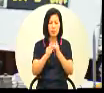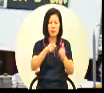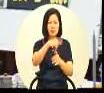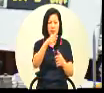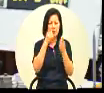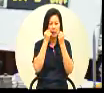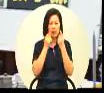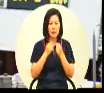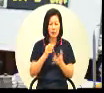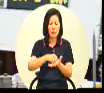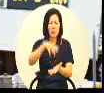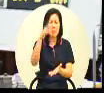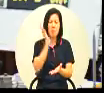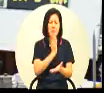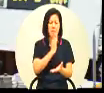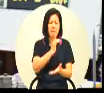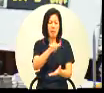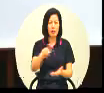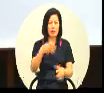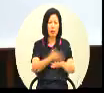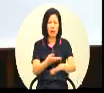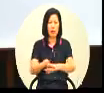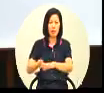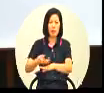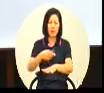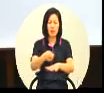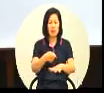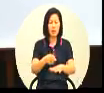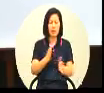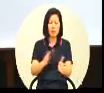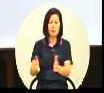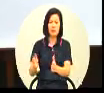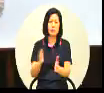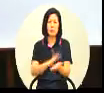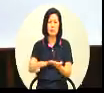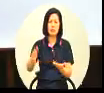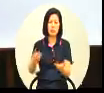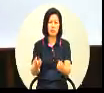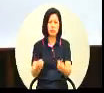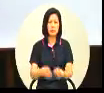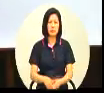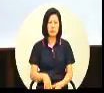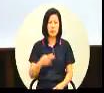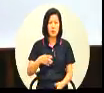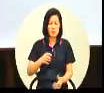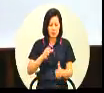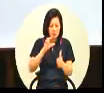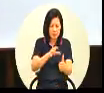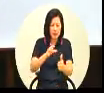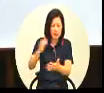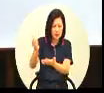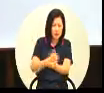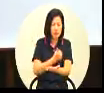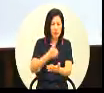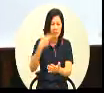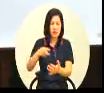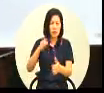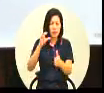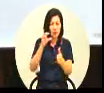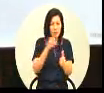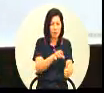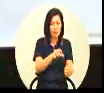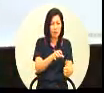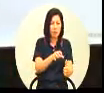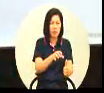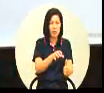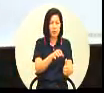要多少出力啊？结果啊，如果真的强制进口了，又再一次强害我们所